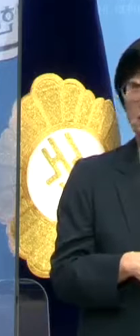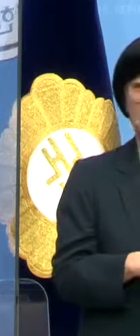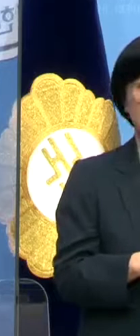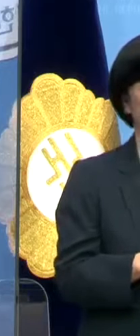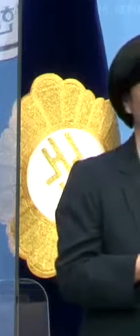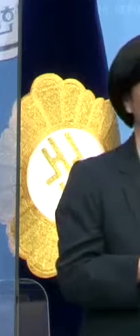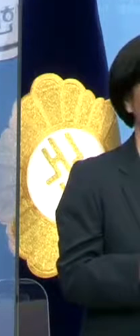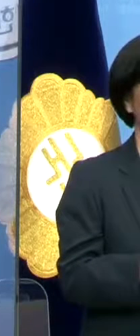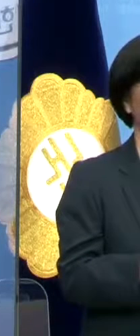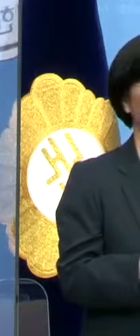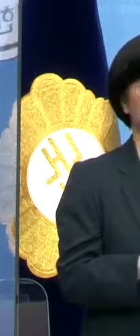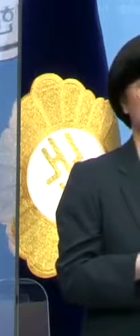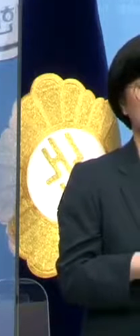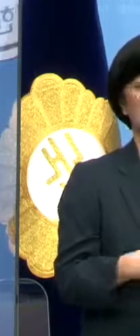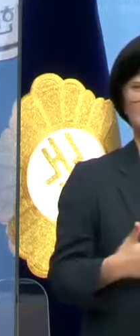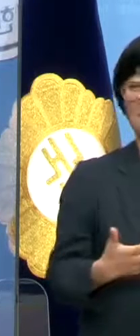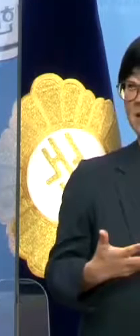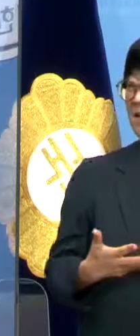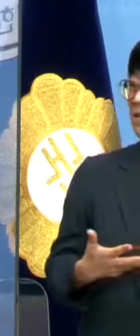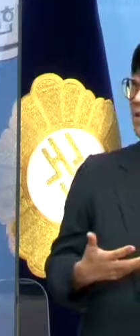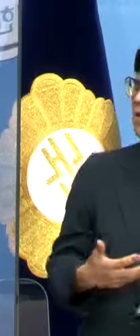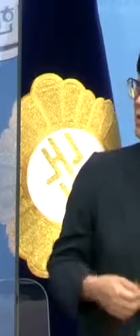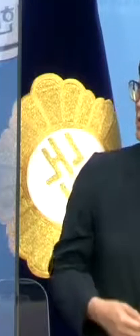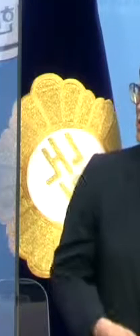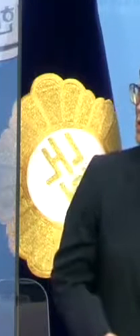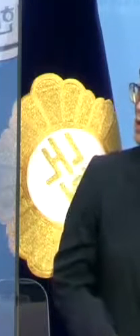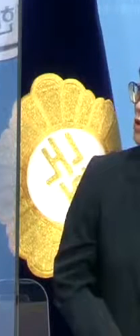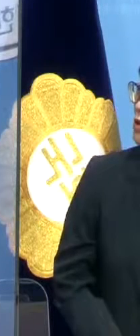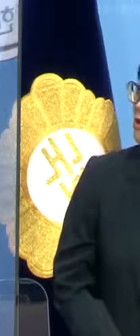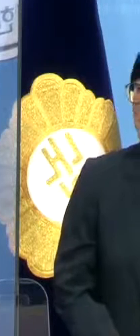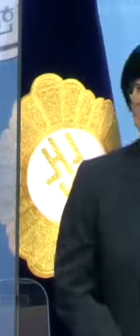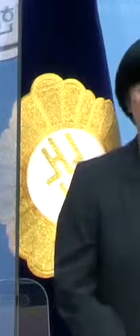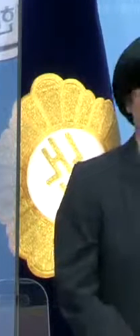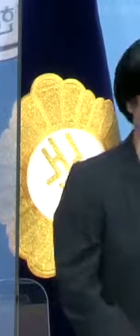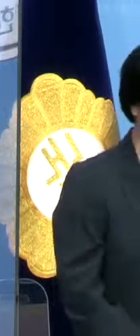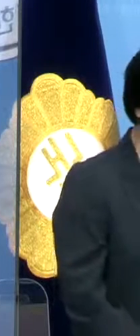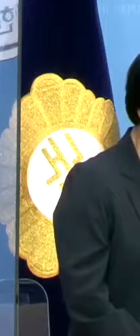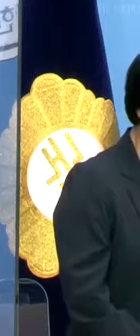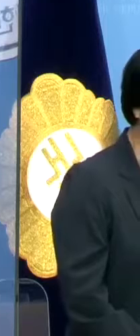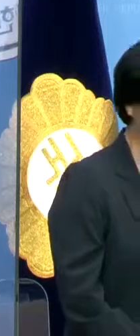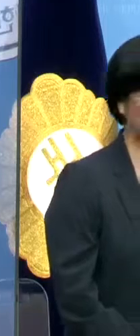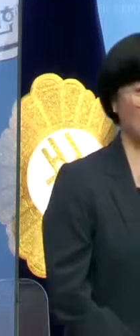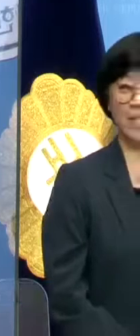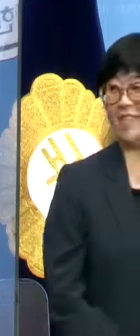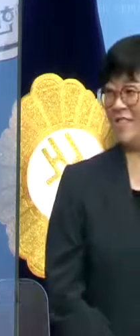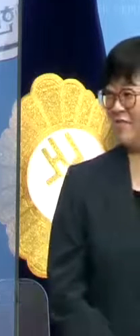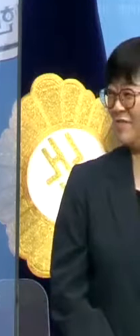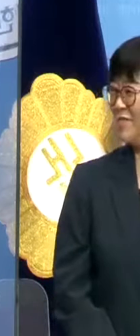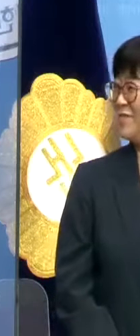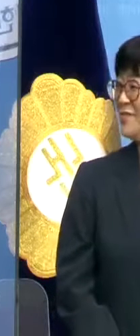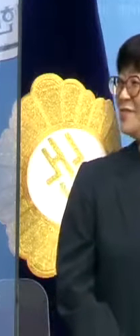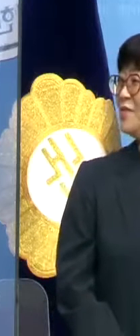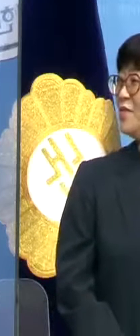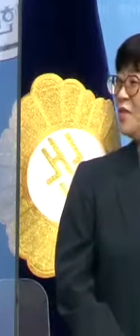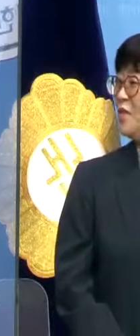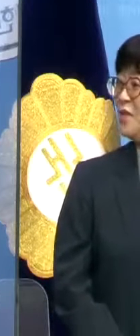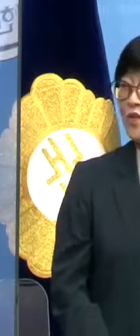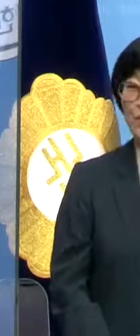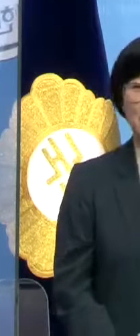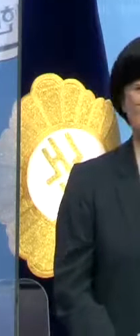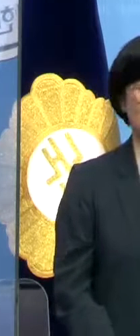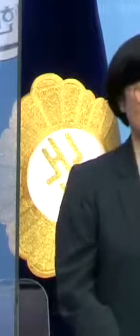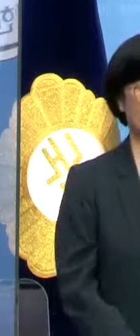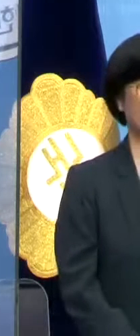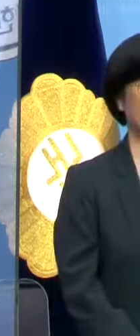짱큐 pere madam 큐어 des 펄이 video led 다이 2